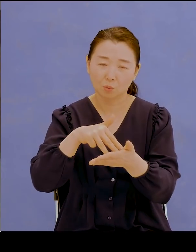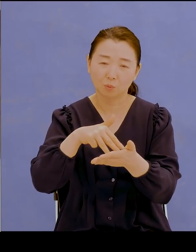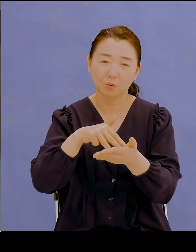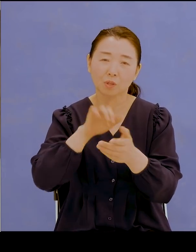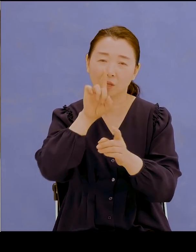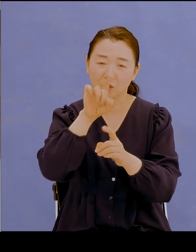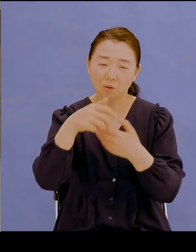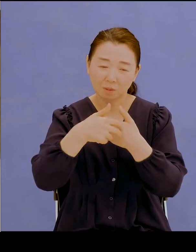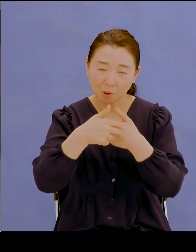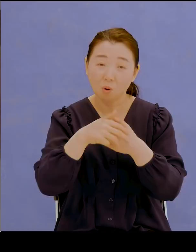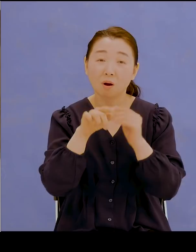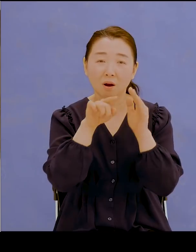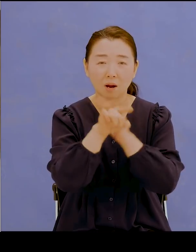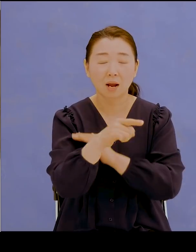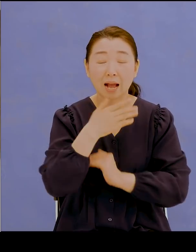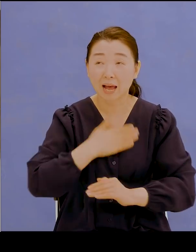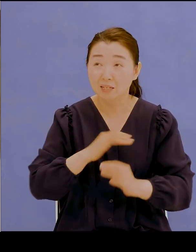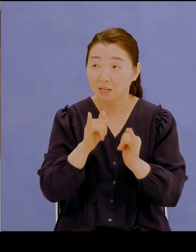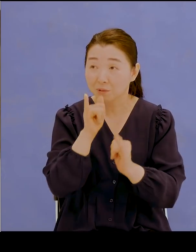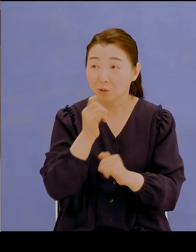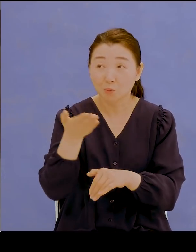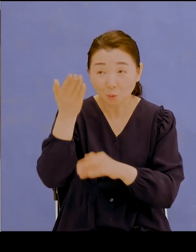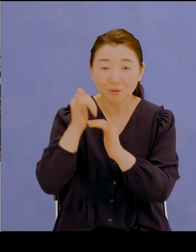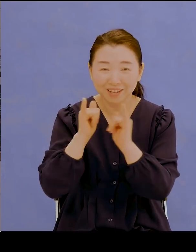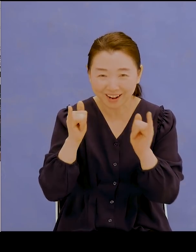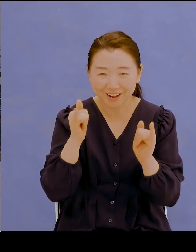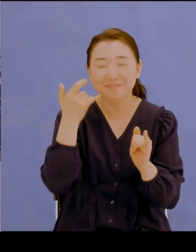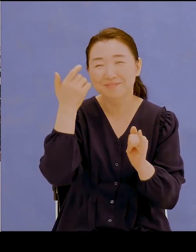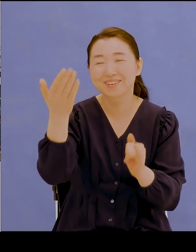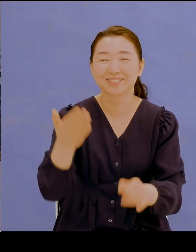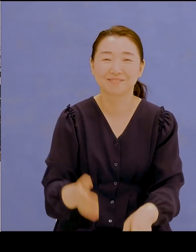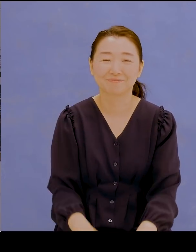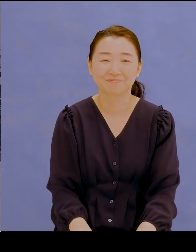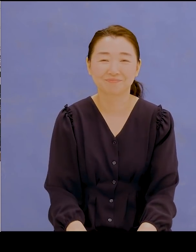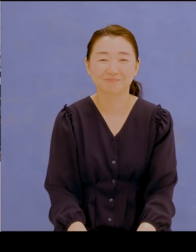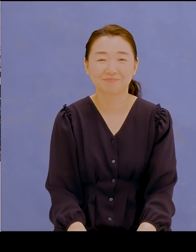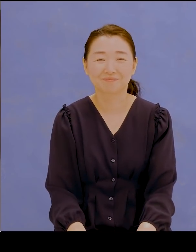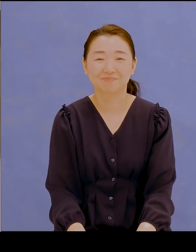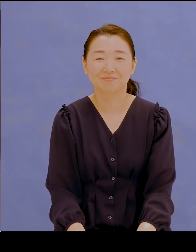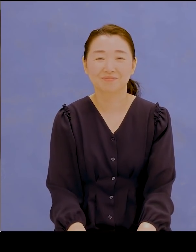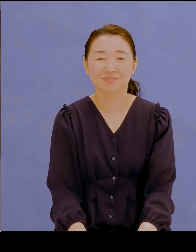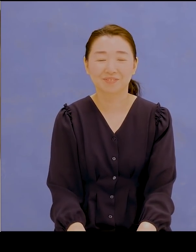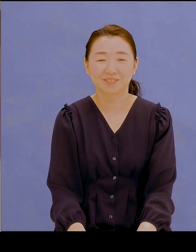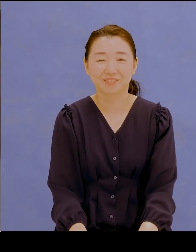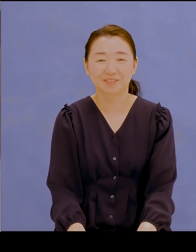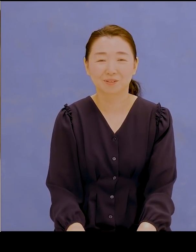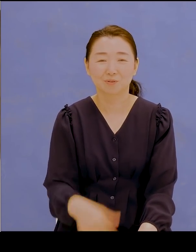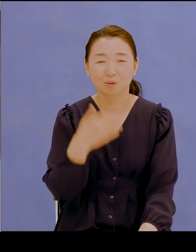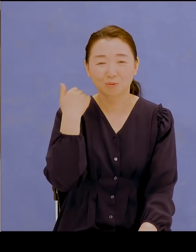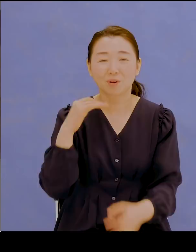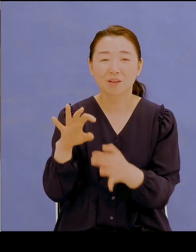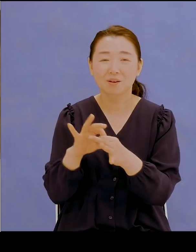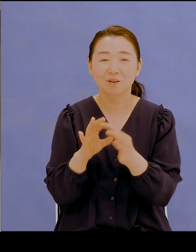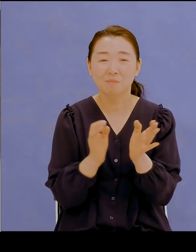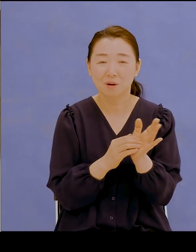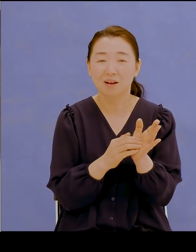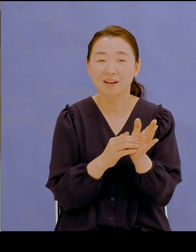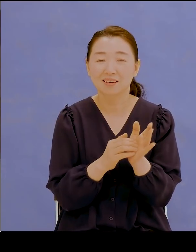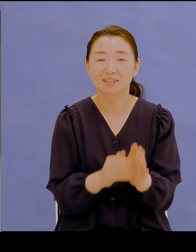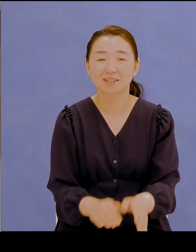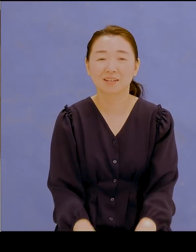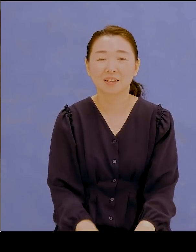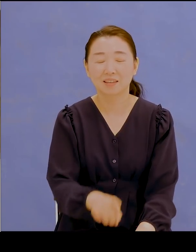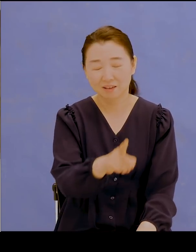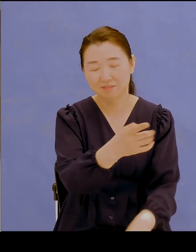세브란스를 이제 누구한테 연락을 아는 분 있어? 거기 높은 사람? 누가 이렇게 근데 이성면 누가 연결해 주세요. 야 내가